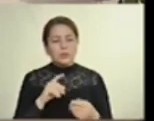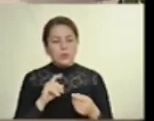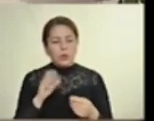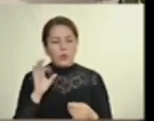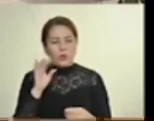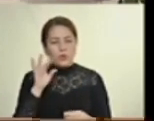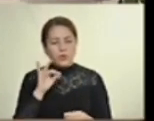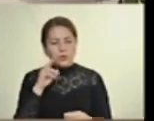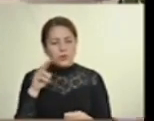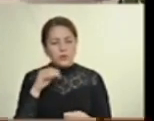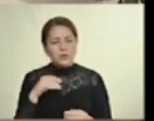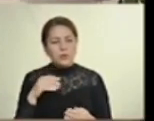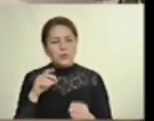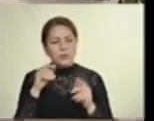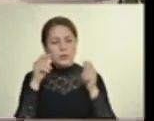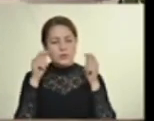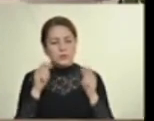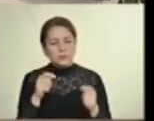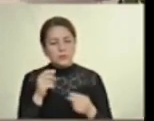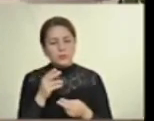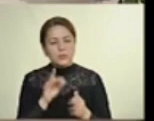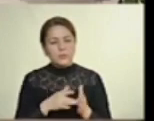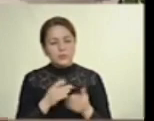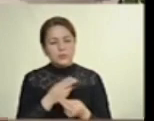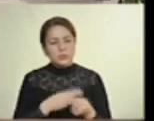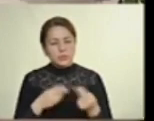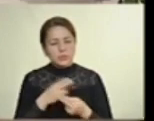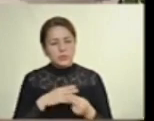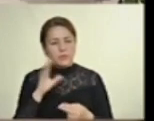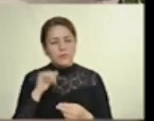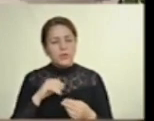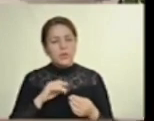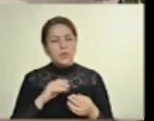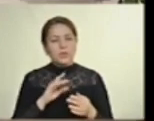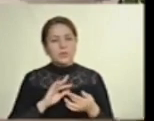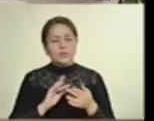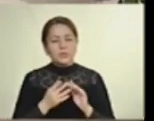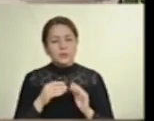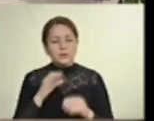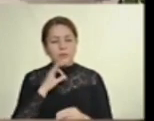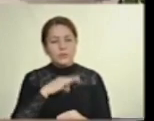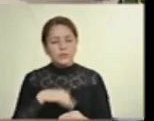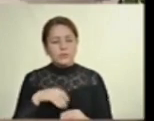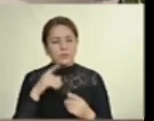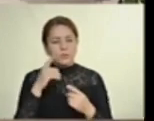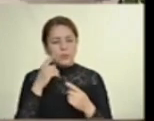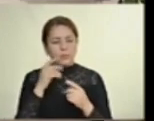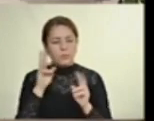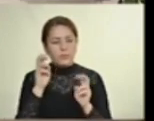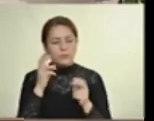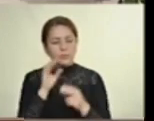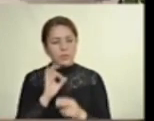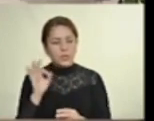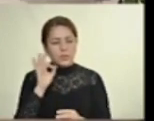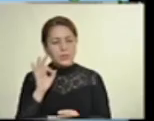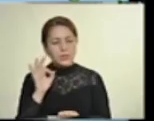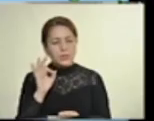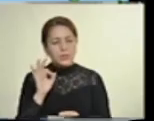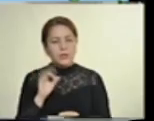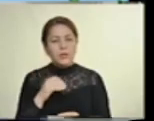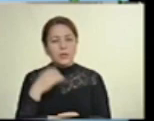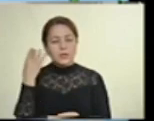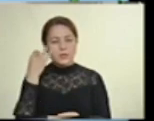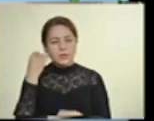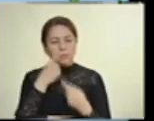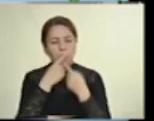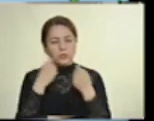oling va ta'lim saytlari, qo'shimcha adabiyotlardan foydalanib, mavzuga oid qiziqarli ma'lumotlar